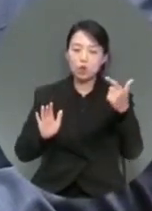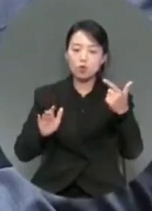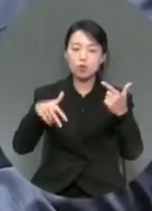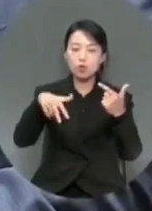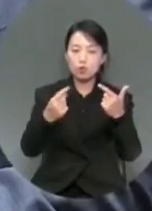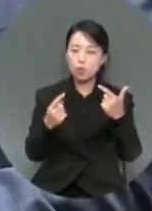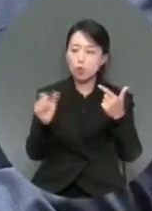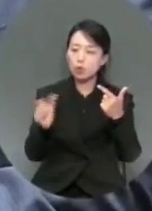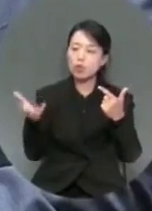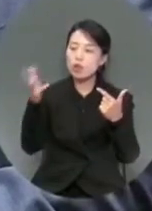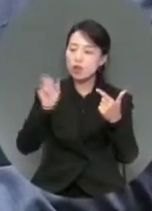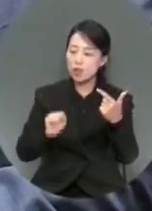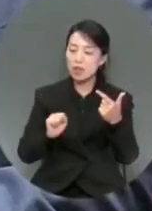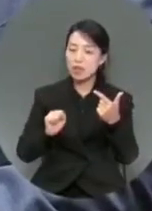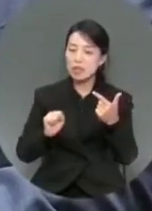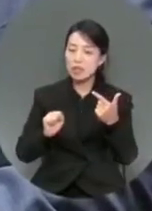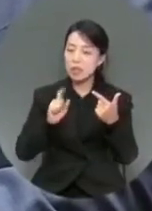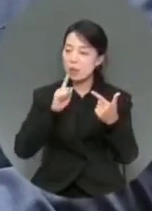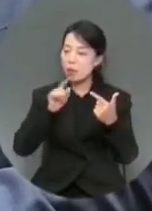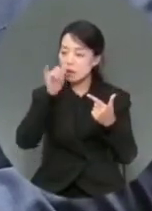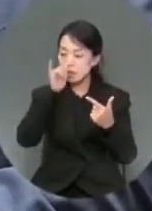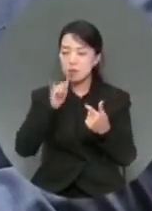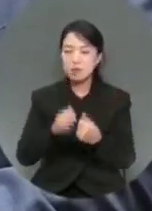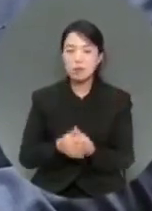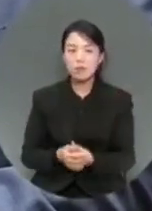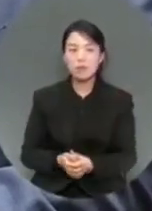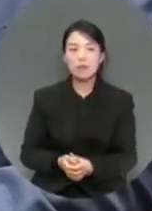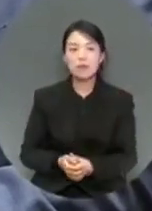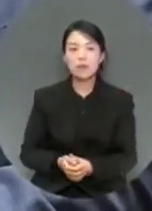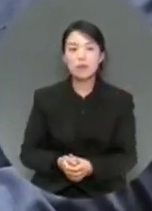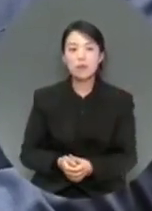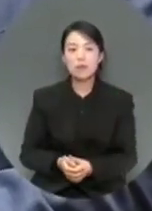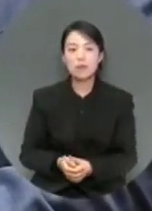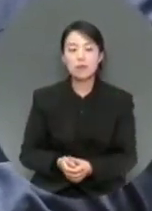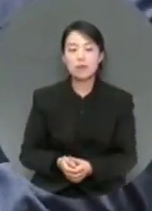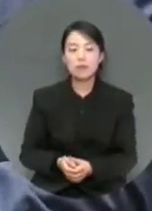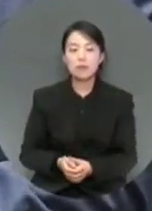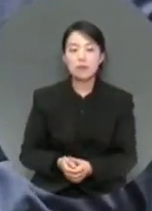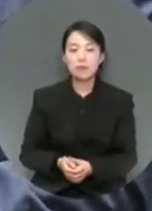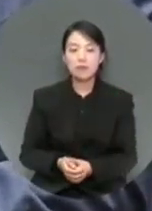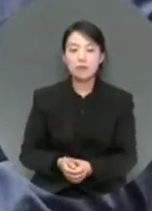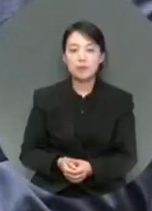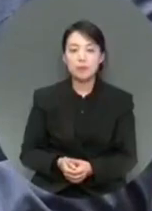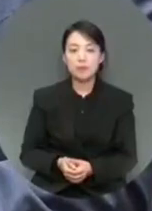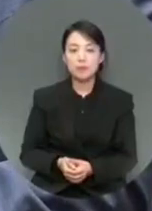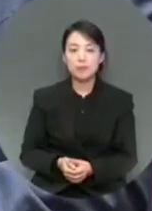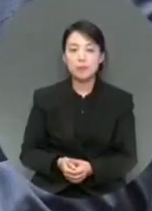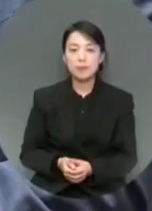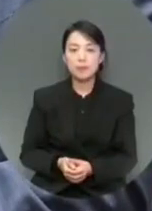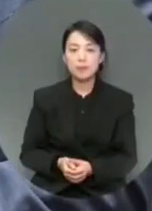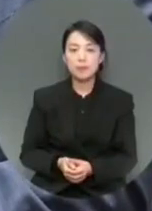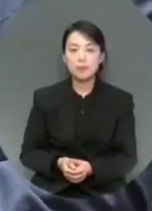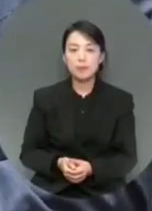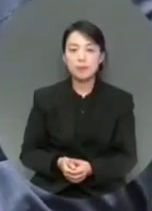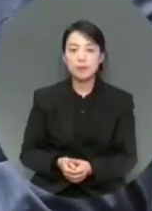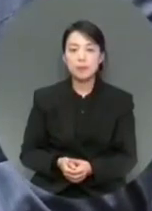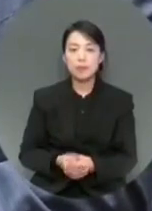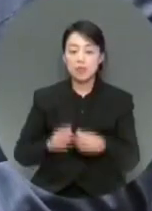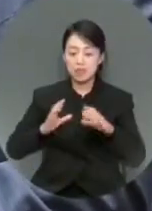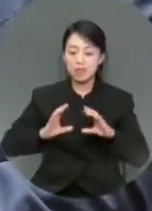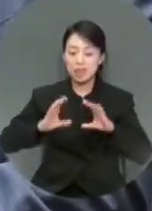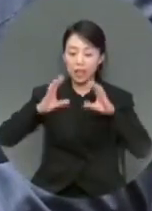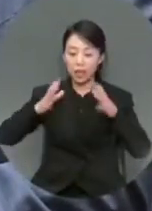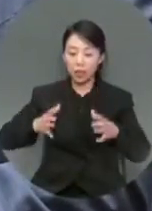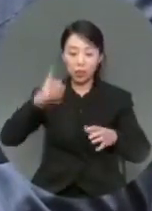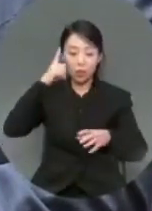분석도 있습니다. 분석하기에 따라 조금 차이는 있는 것 같은데요. 어쨌든 간에 지금 전 세계적으로 R&D 예산을